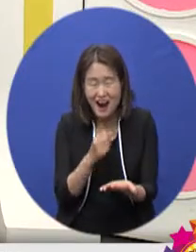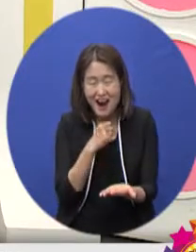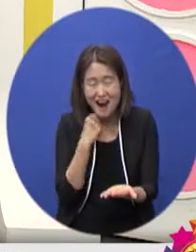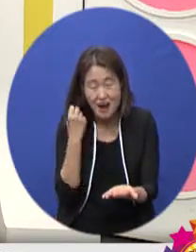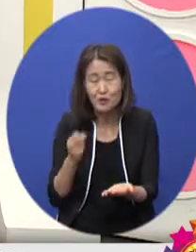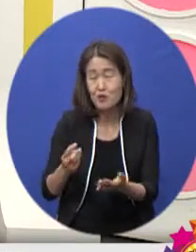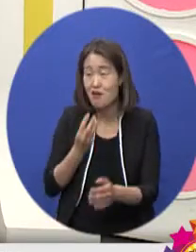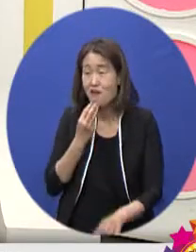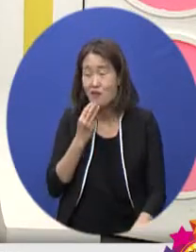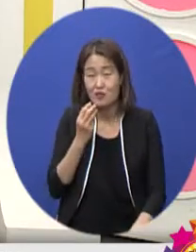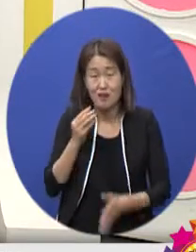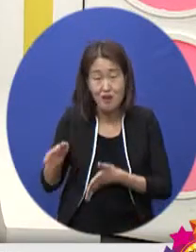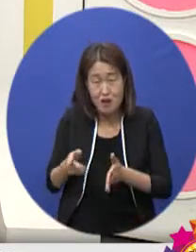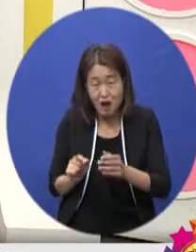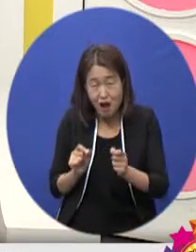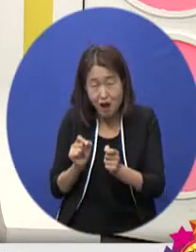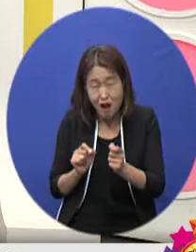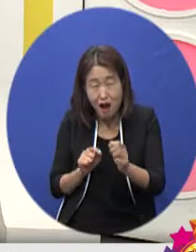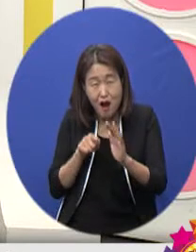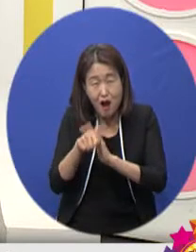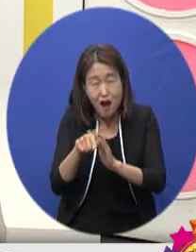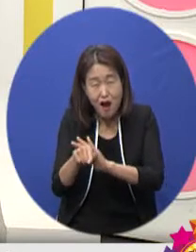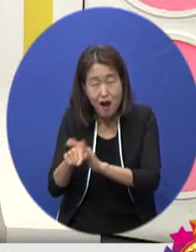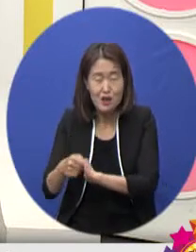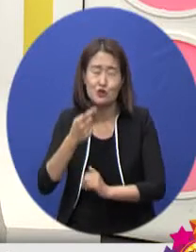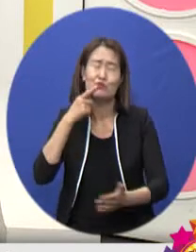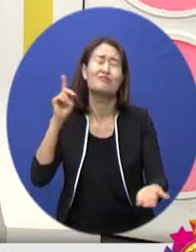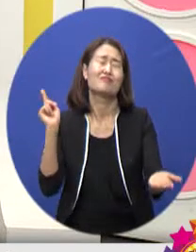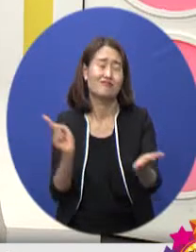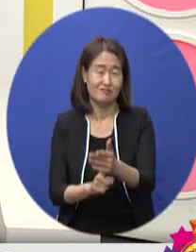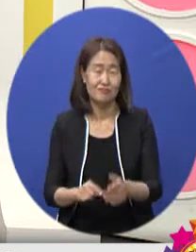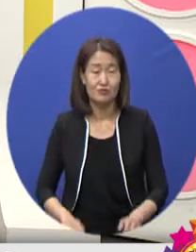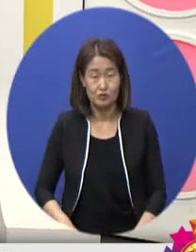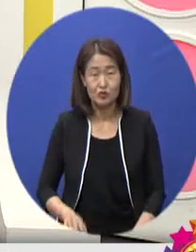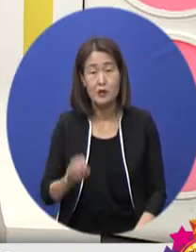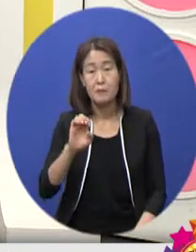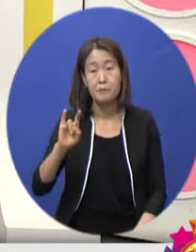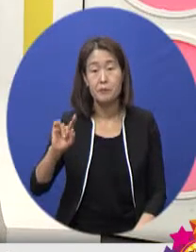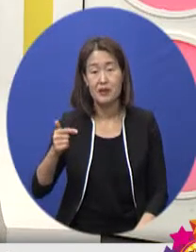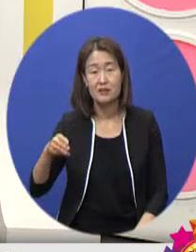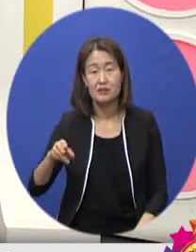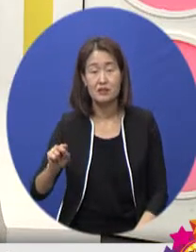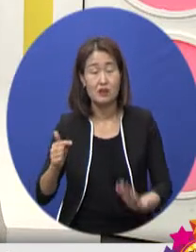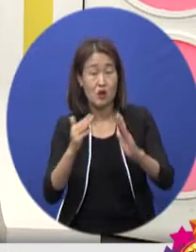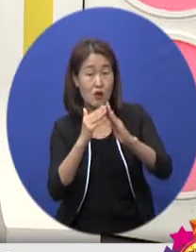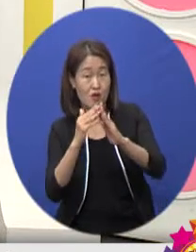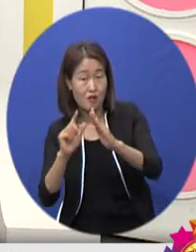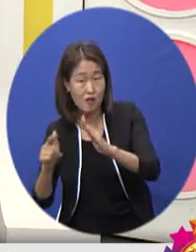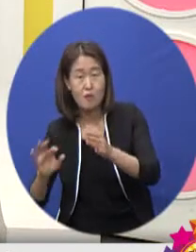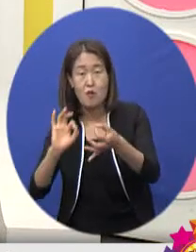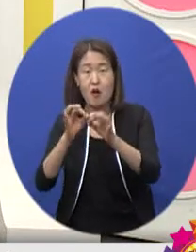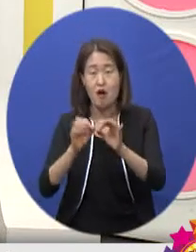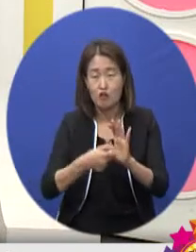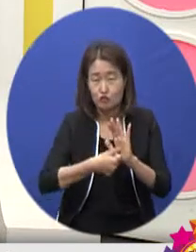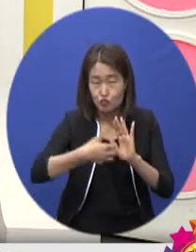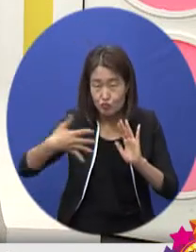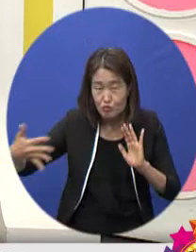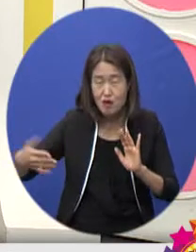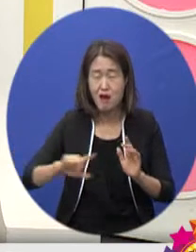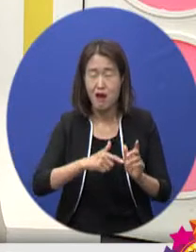갈 수 있는 또 바다가잖아요. 네, 아 여기는 뭐 진짜 뭐 펜션도 많고, 뭐 포도도 유명하고,